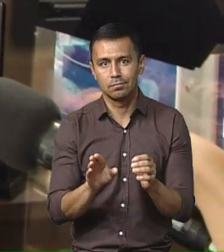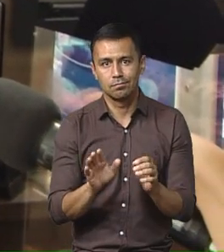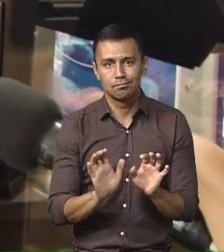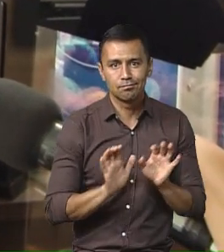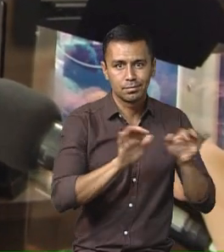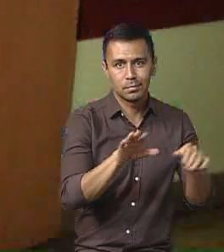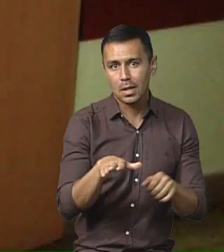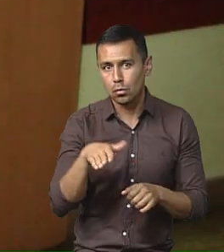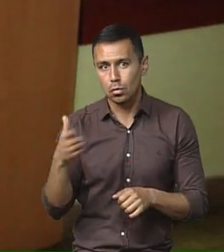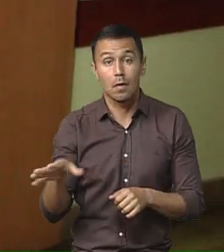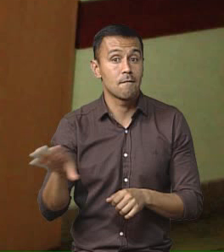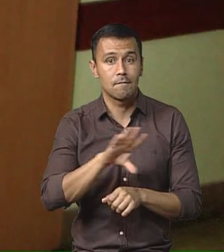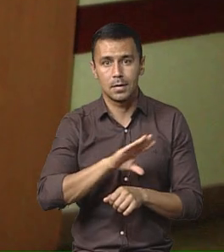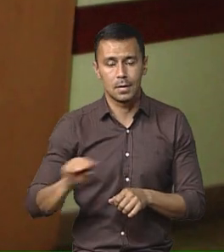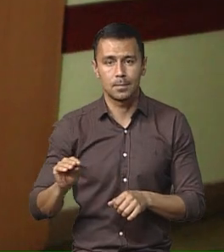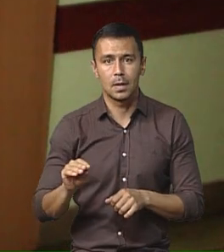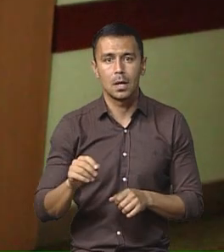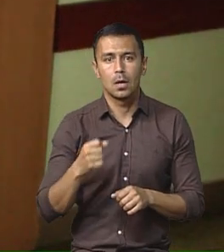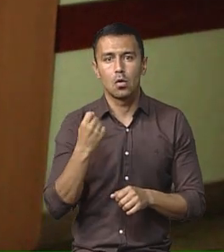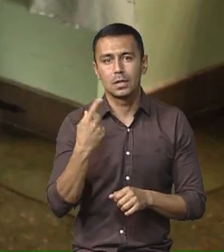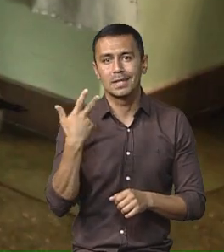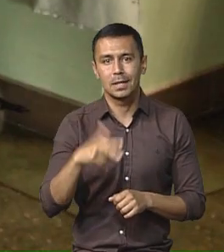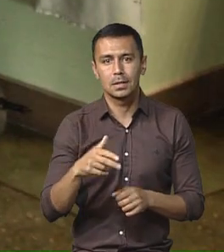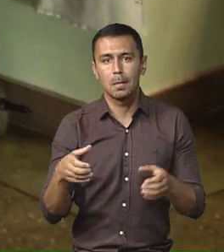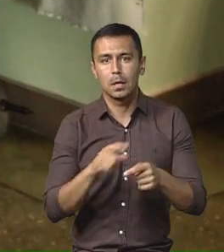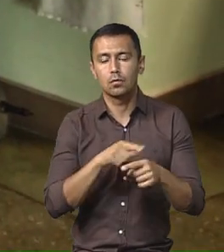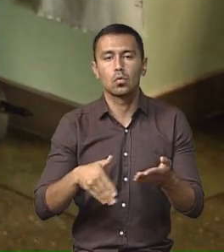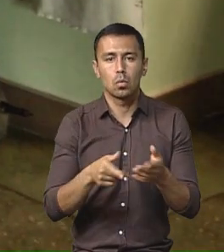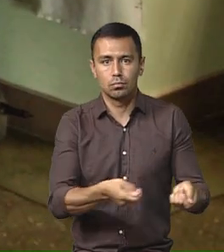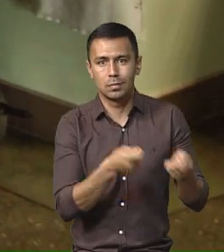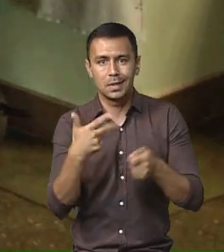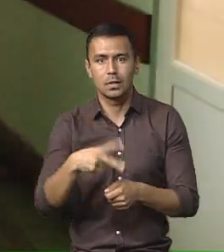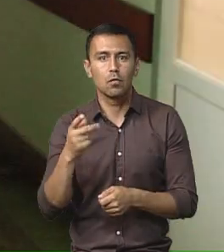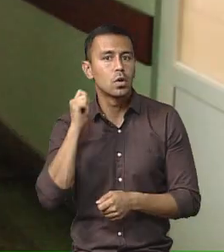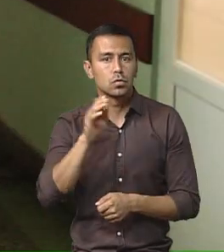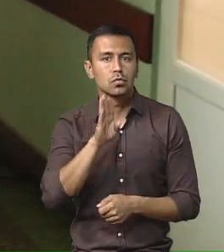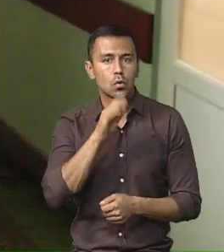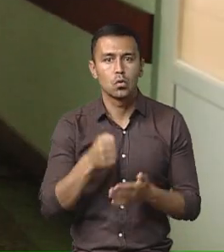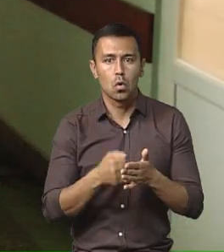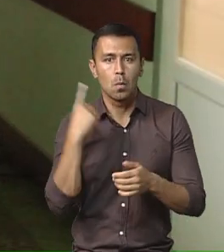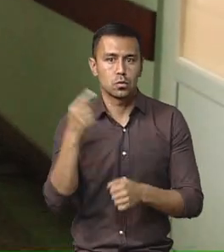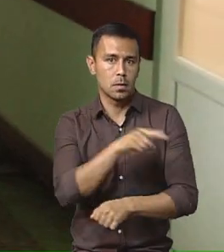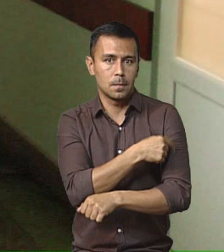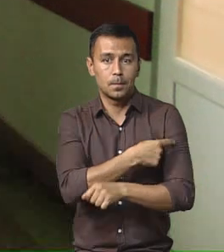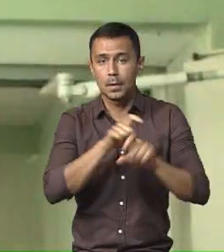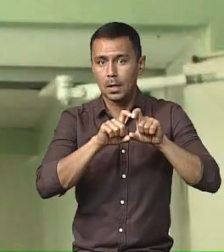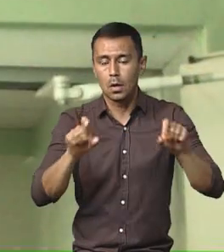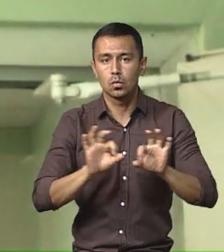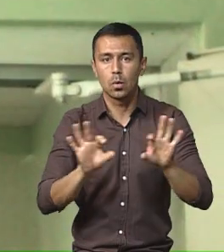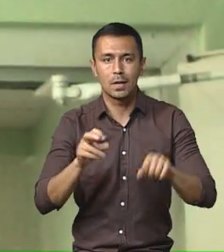сторону і все. О пів на 11-ту бригада швидкої допомоги доставила 32-річну жінку до обласної лікарні,